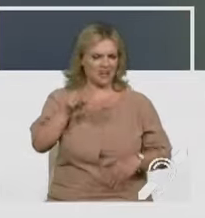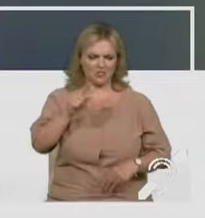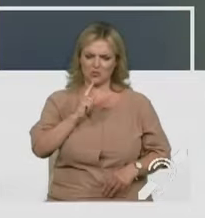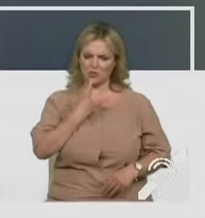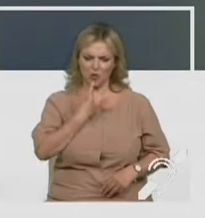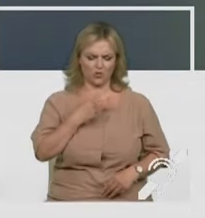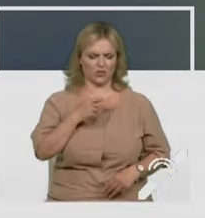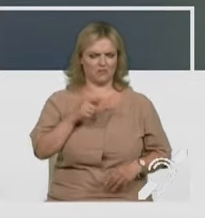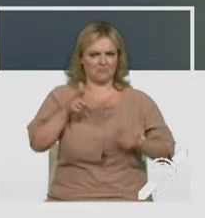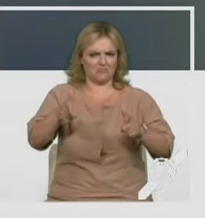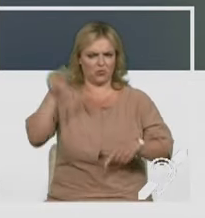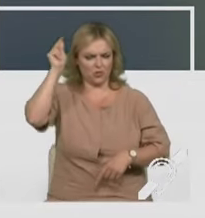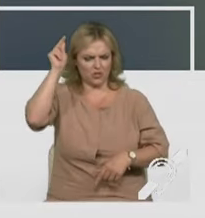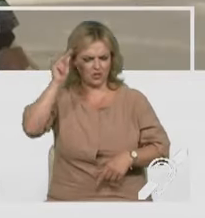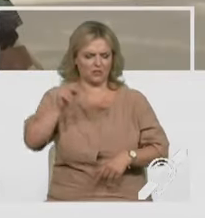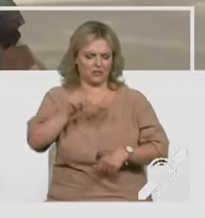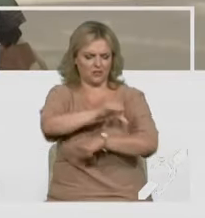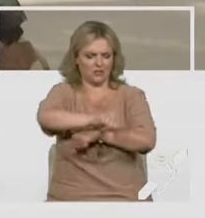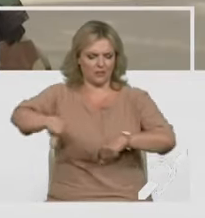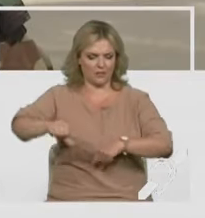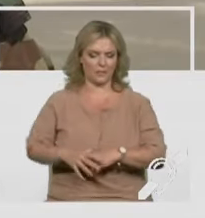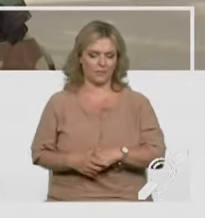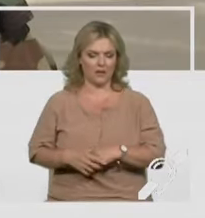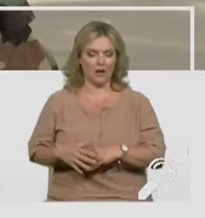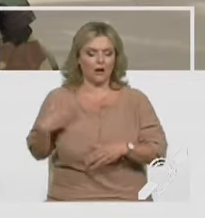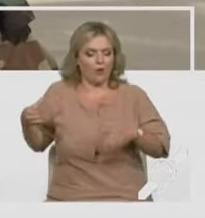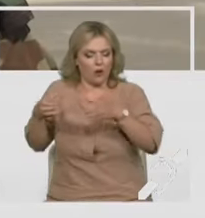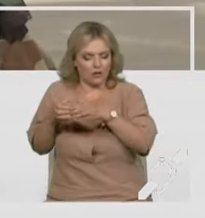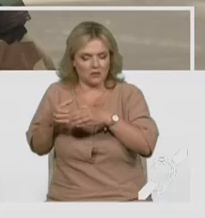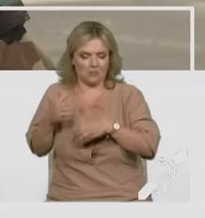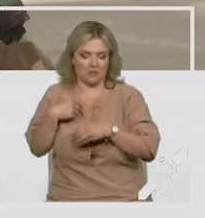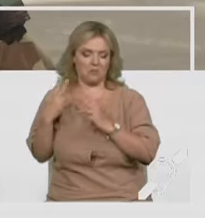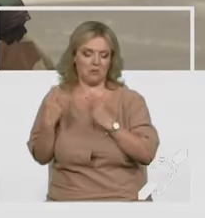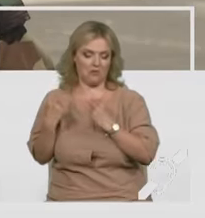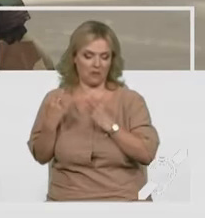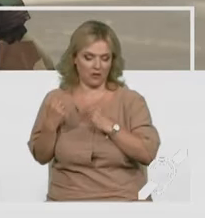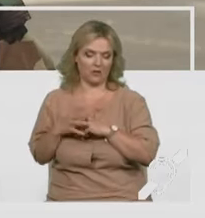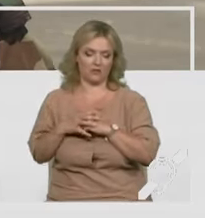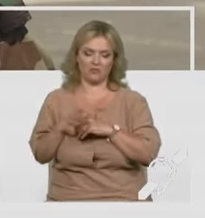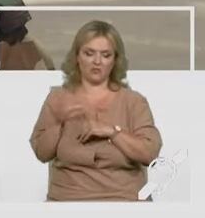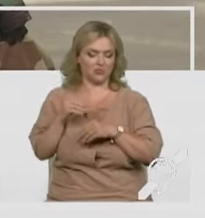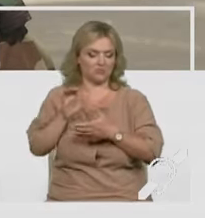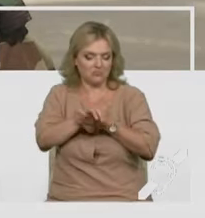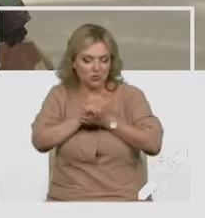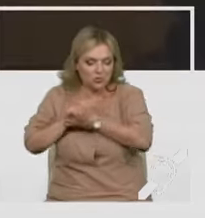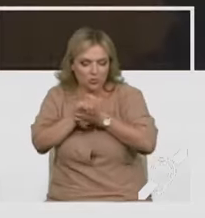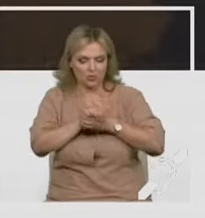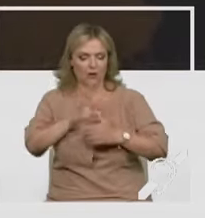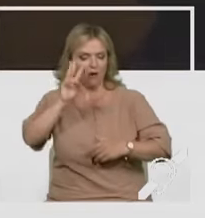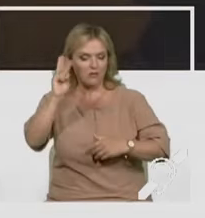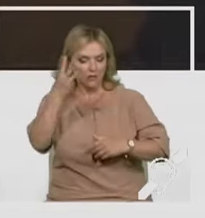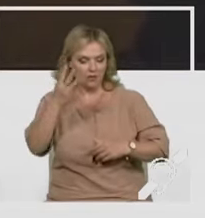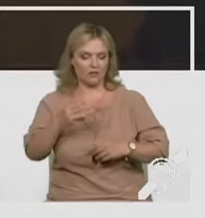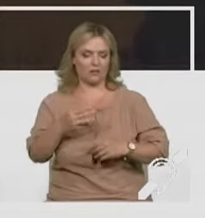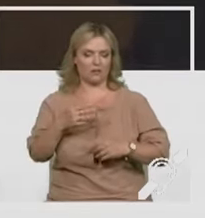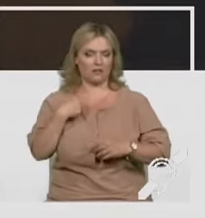în academiile militare din străinătate. Colectivul a fost foarte prietenos. 3 ani de zile am avut ocazia să